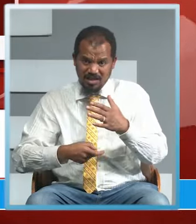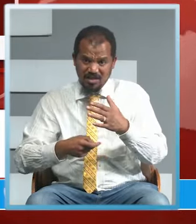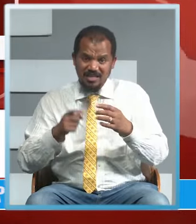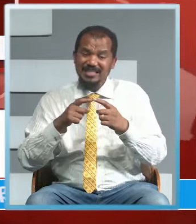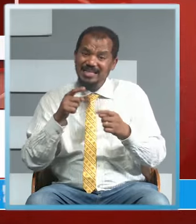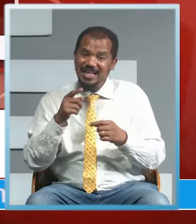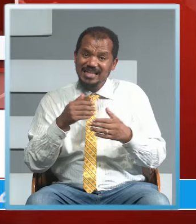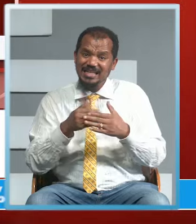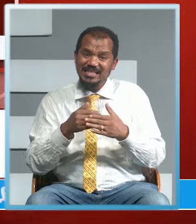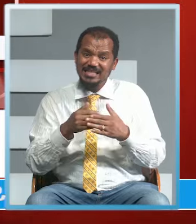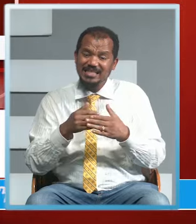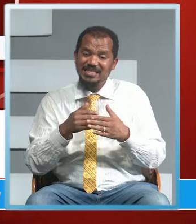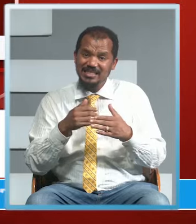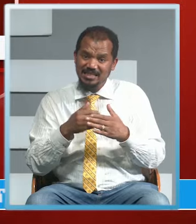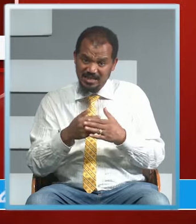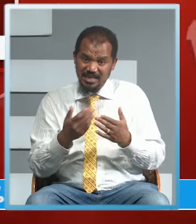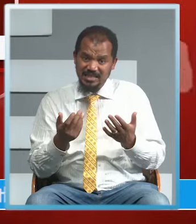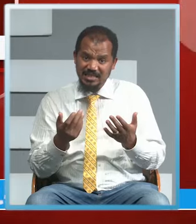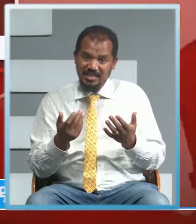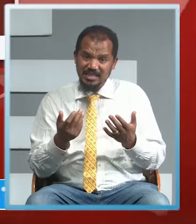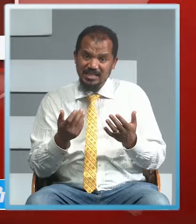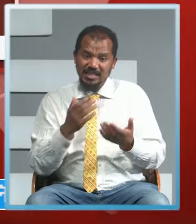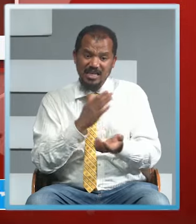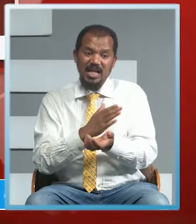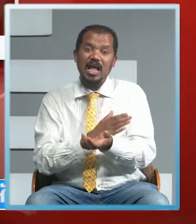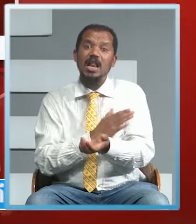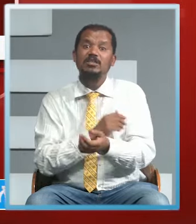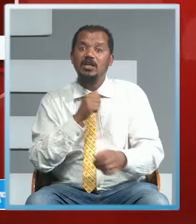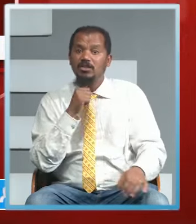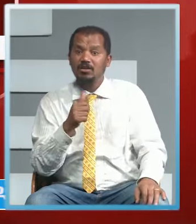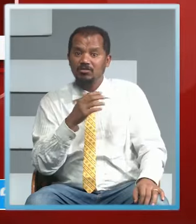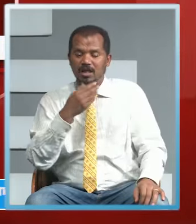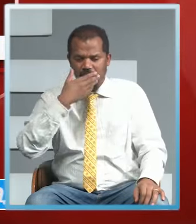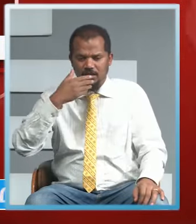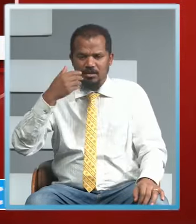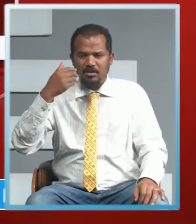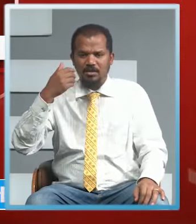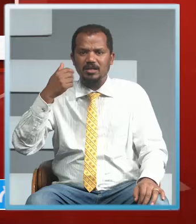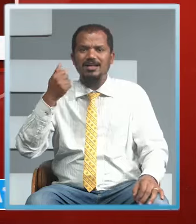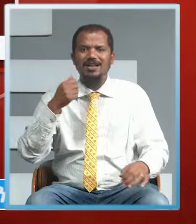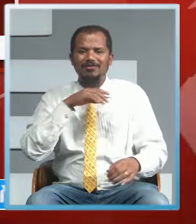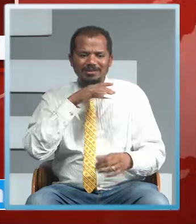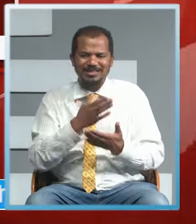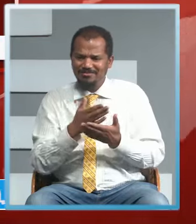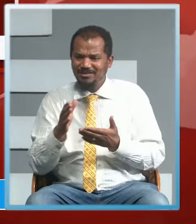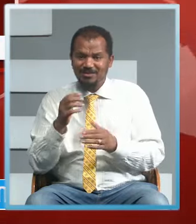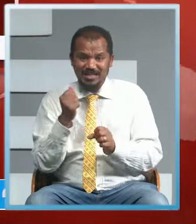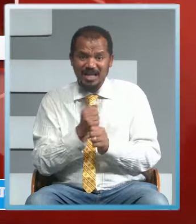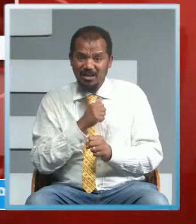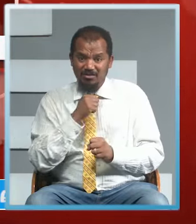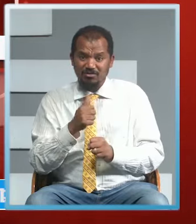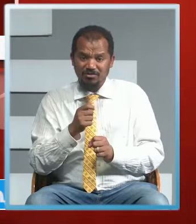ውጤት እስከዛ ድረስ ምደባው እስከሚካሄድበት ጊዜ ድረስ ካላሻሻሉ እና የተሻለ የጥዳጅ ማስወገድ ስራ